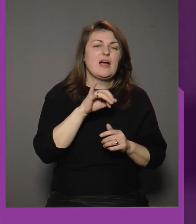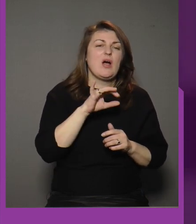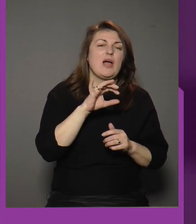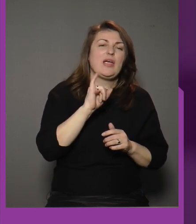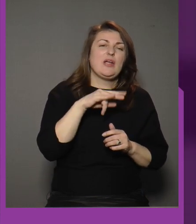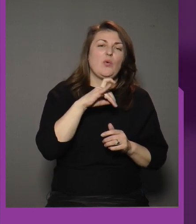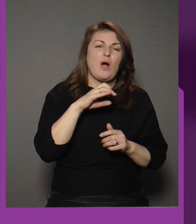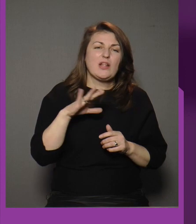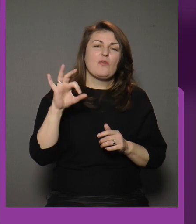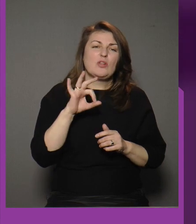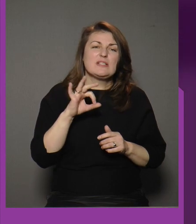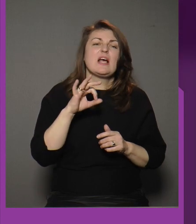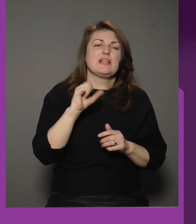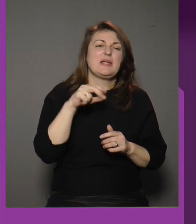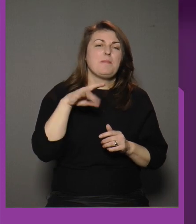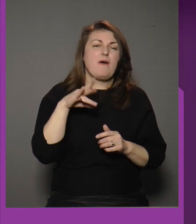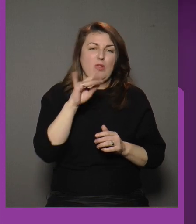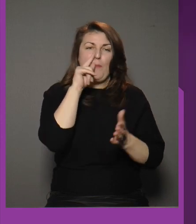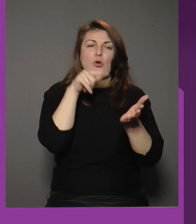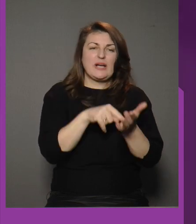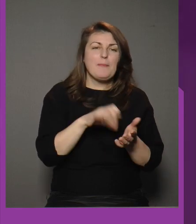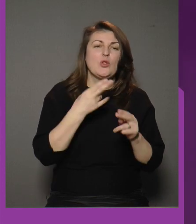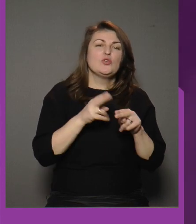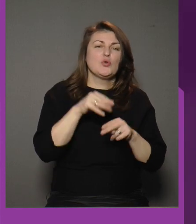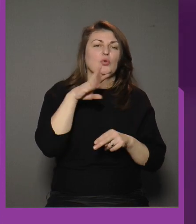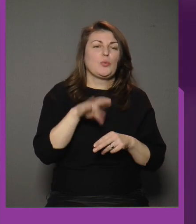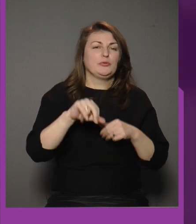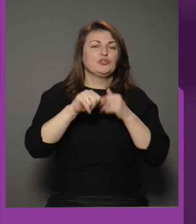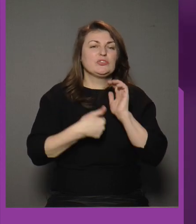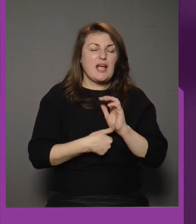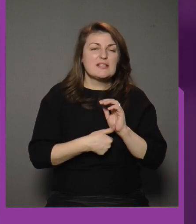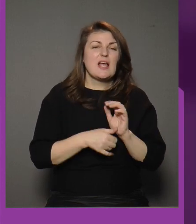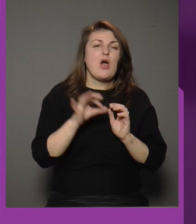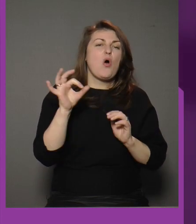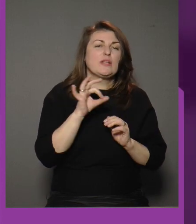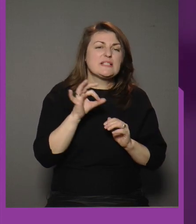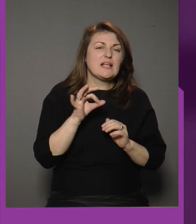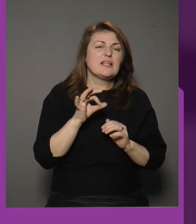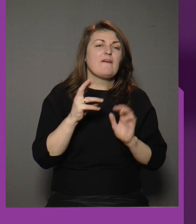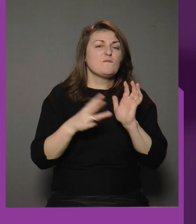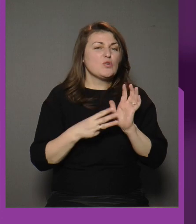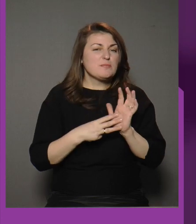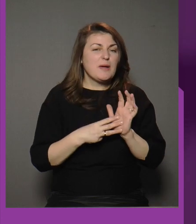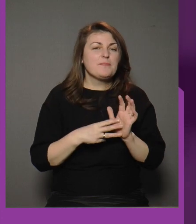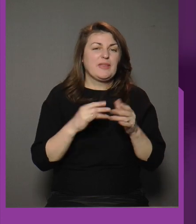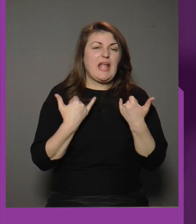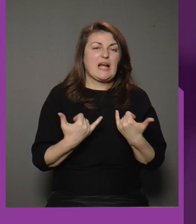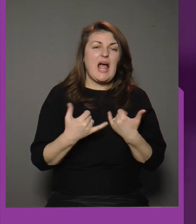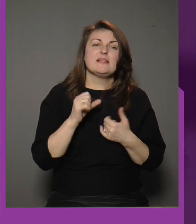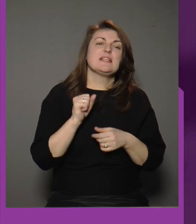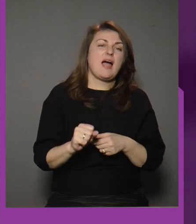і Бровдій Павло, потрапили у ці топ-16. Олександр 8-й наразі,